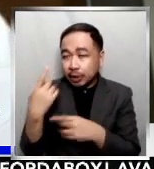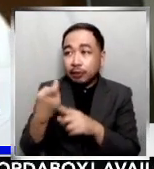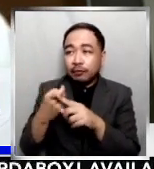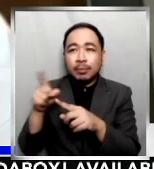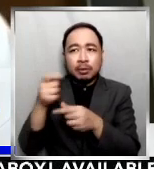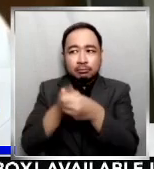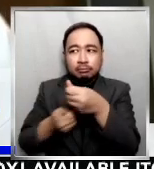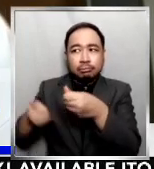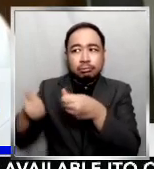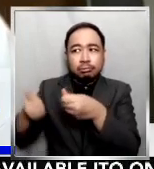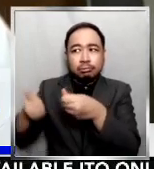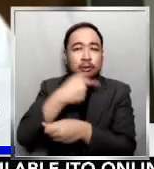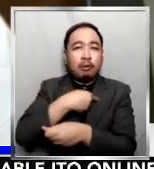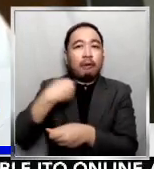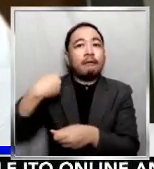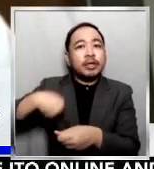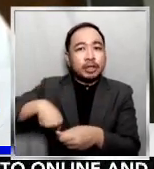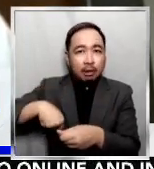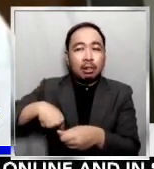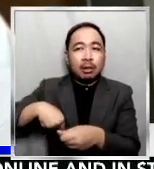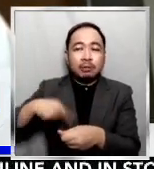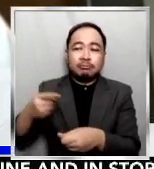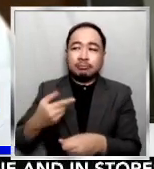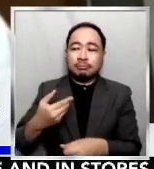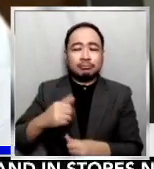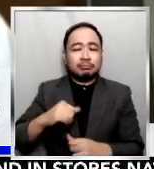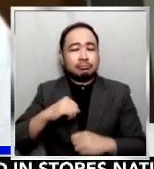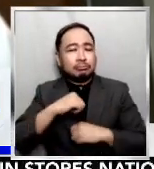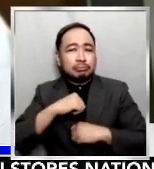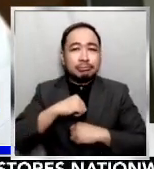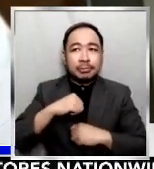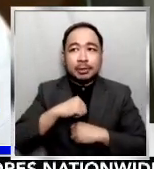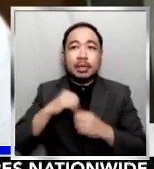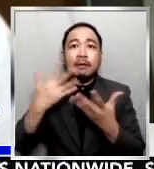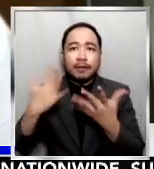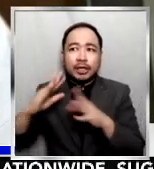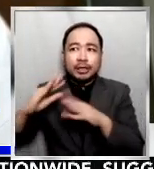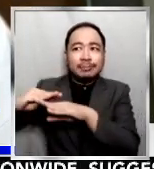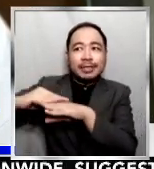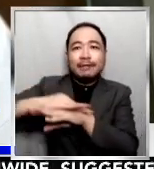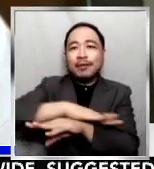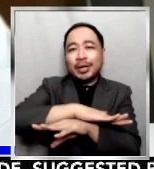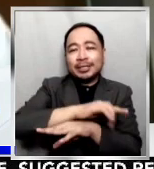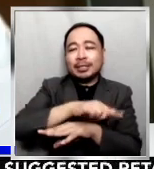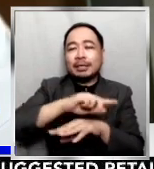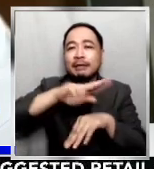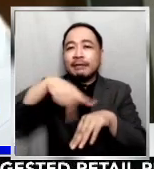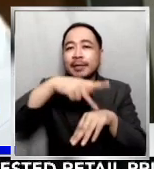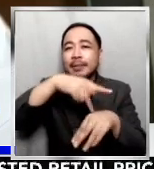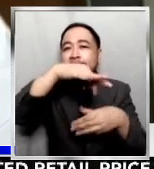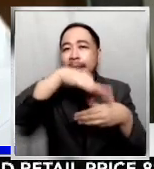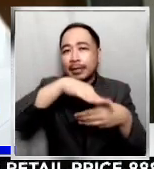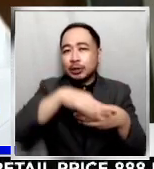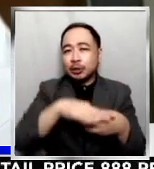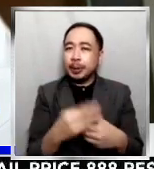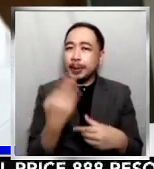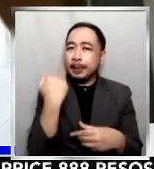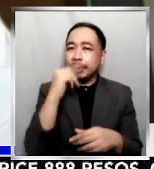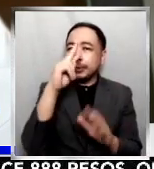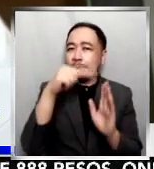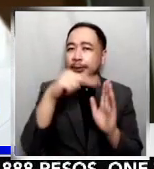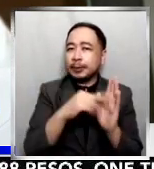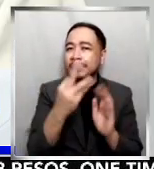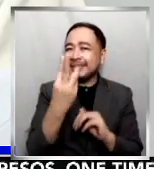China are bragging that they had been able to influence the 2016 Philippine elections so that Duterte would